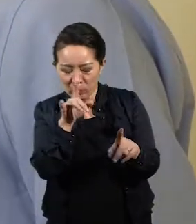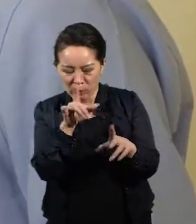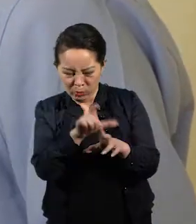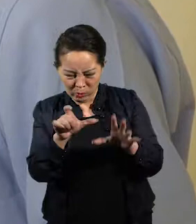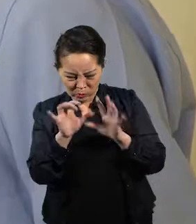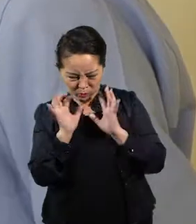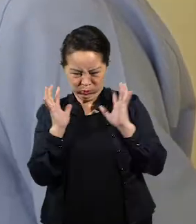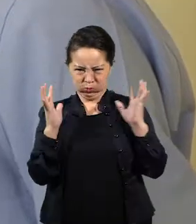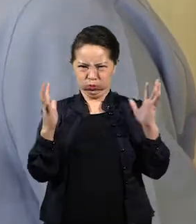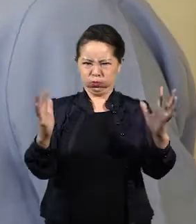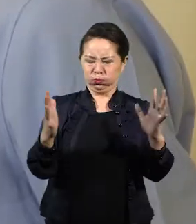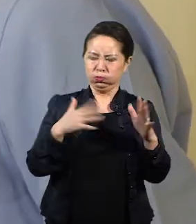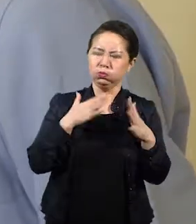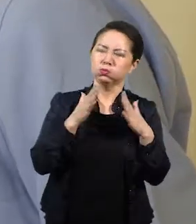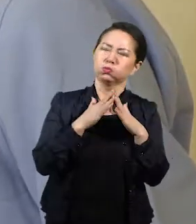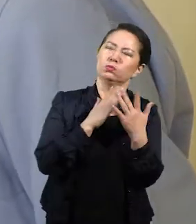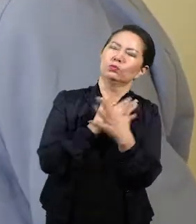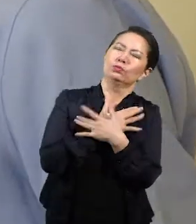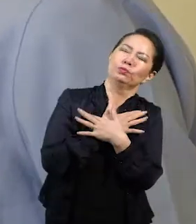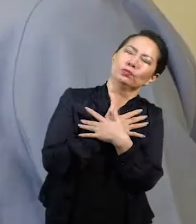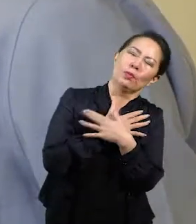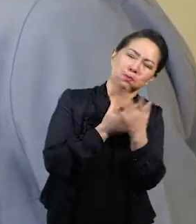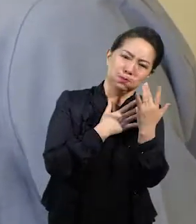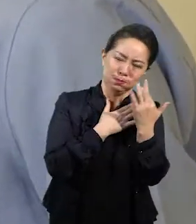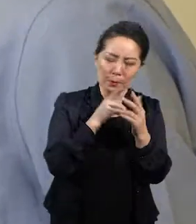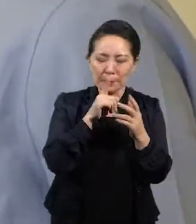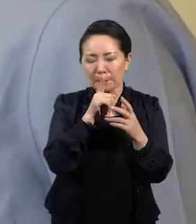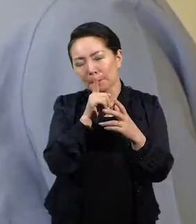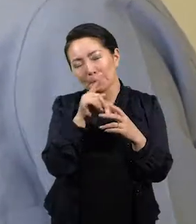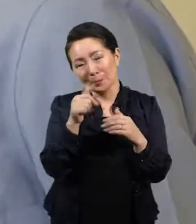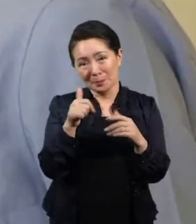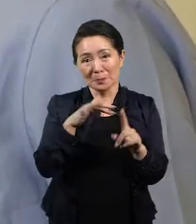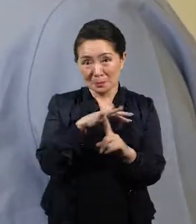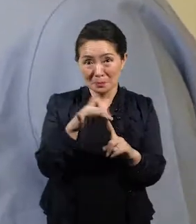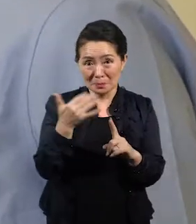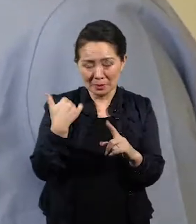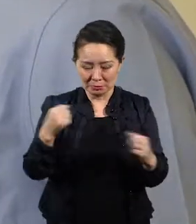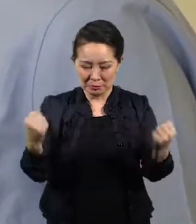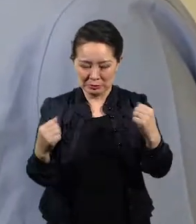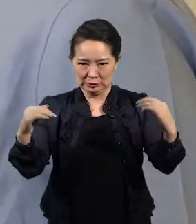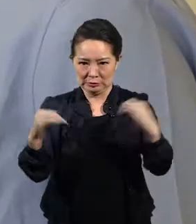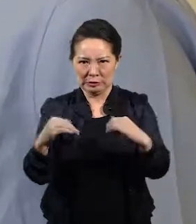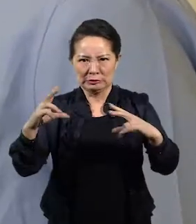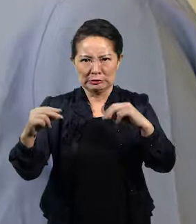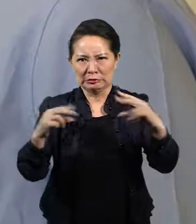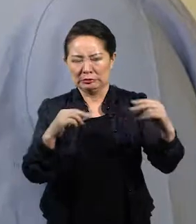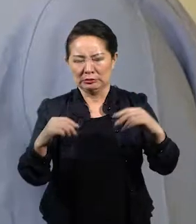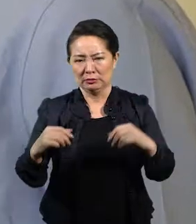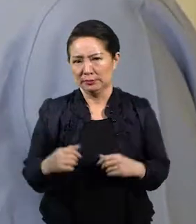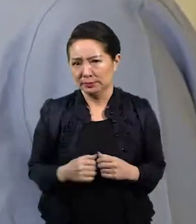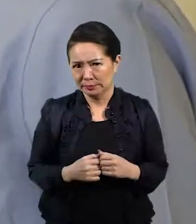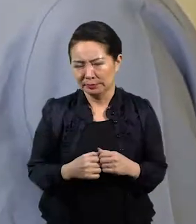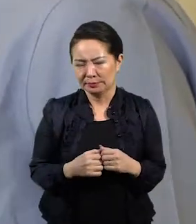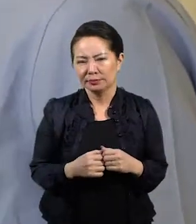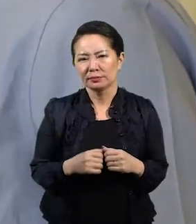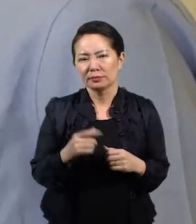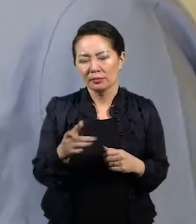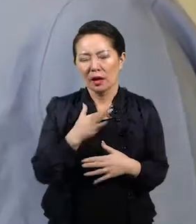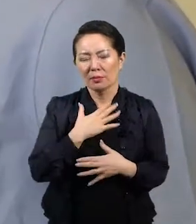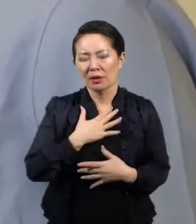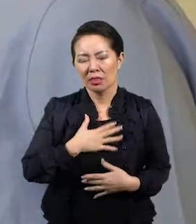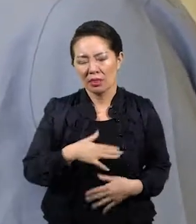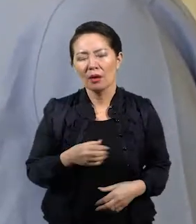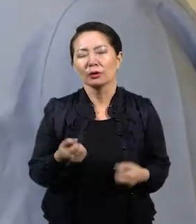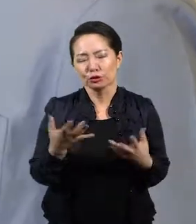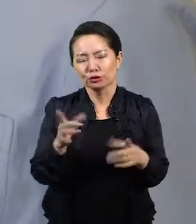хүмүүс иргэд бол гэртээ ирнэ унтаж амар чимээгүй орчинд байхыг нөлөөлдөг. Тэгээд иргэд бол амар